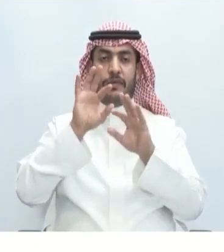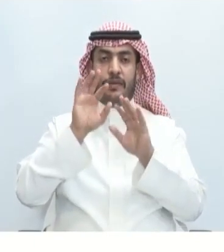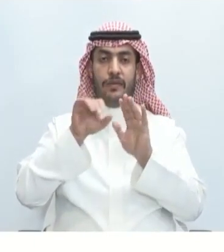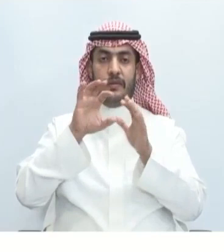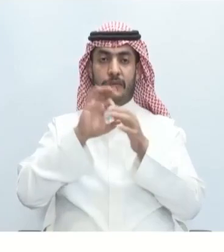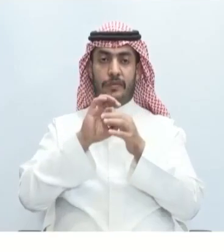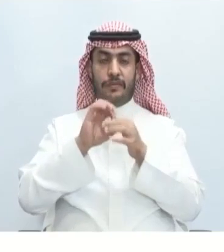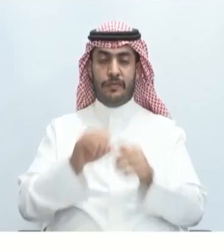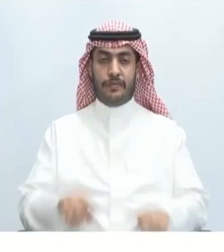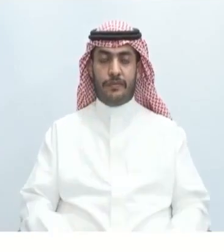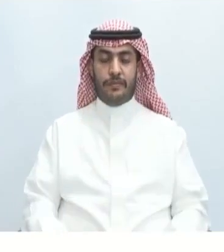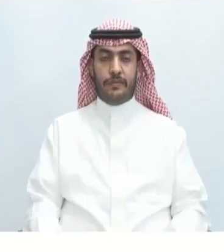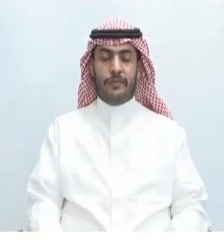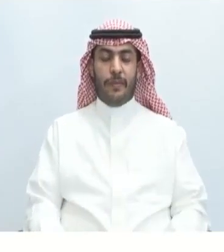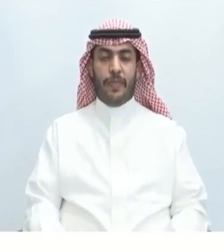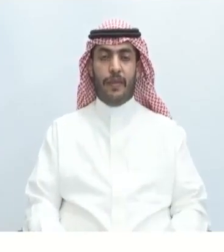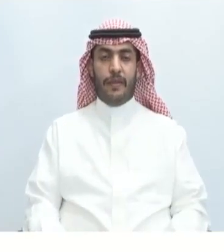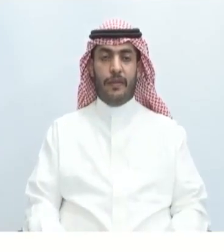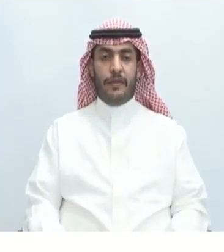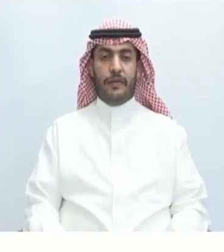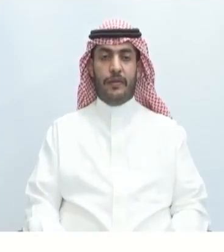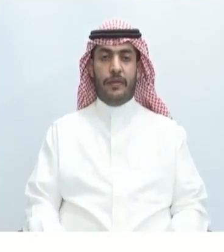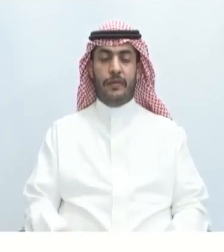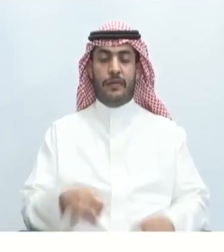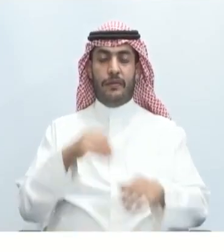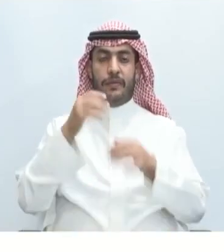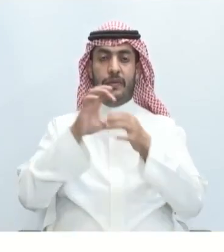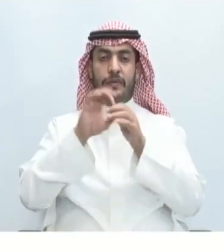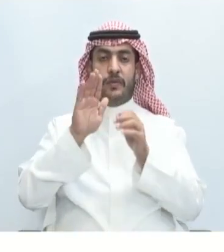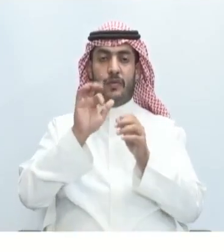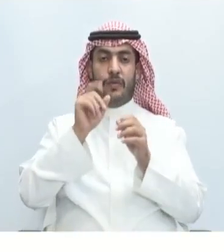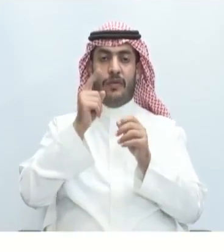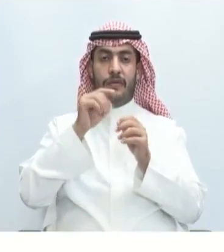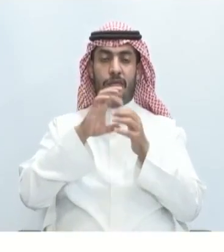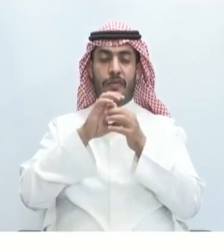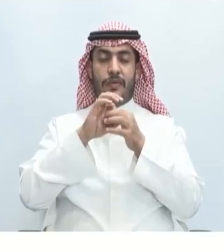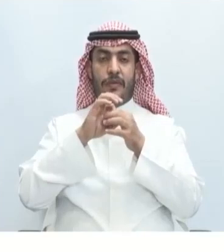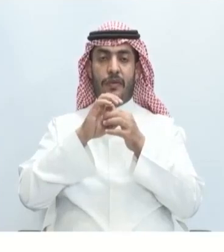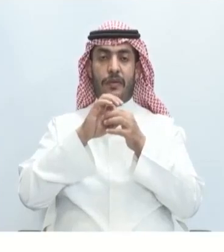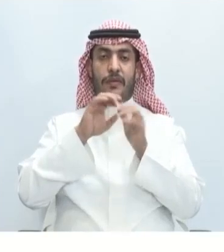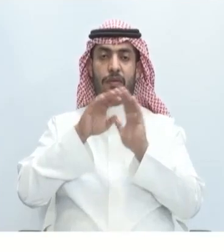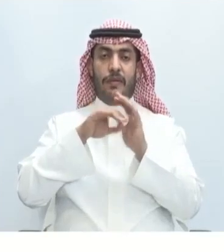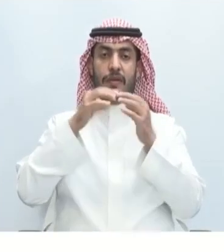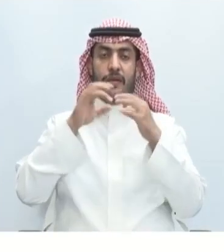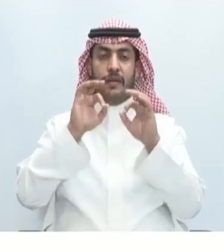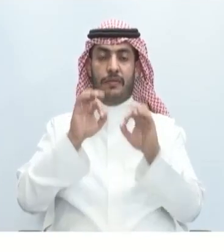قيد الخدمه وبالتالي نحدد لذا القيد لاداه سولفر لكي لا تتجاوز هذا